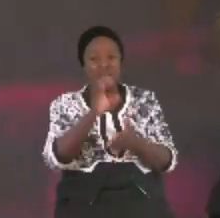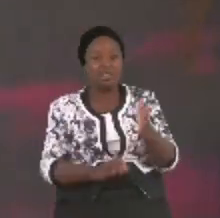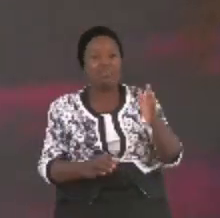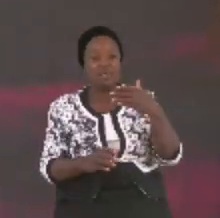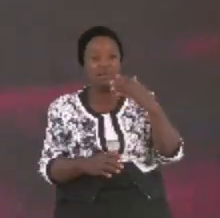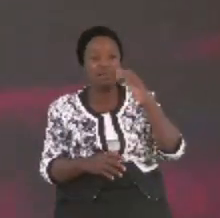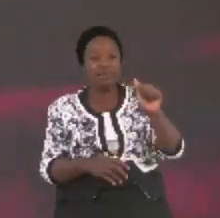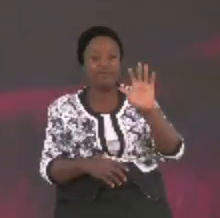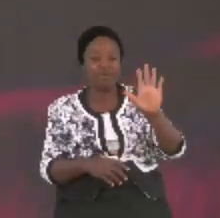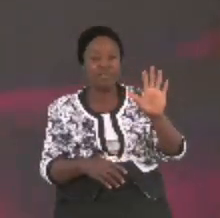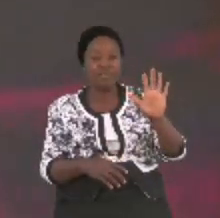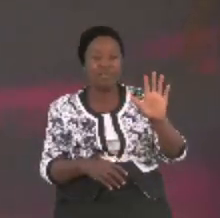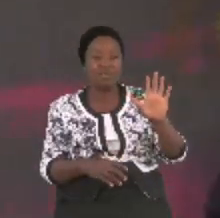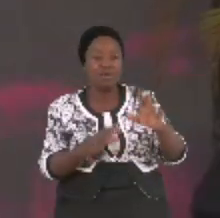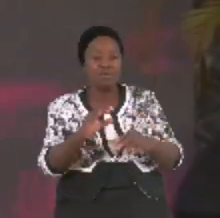15.